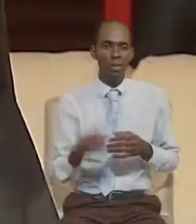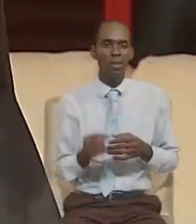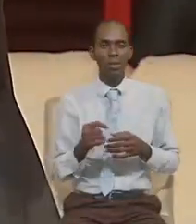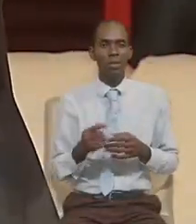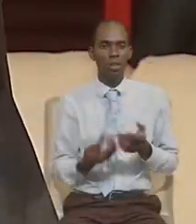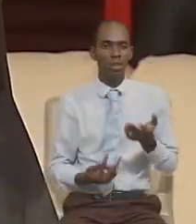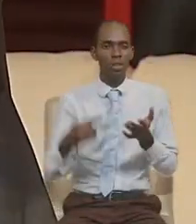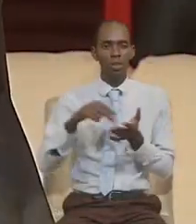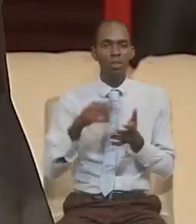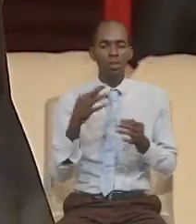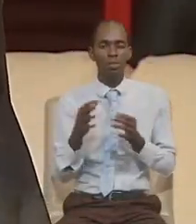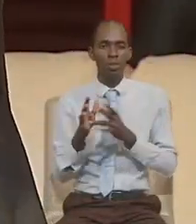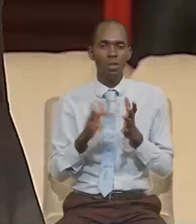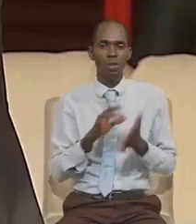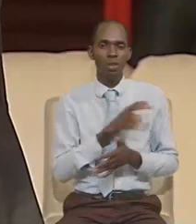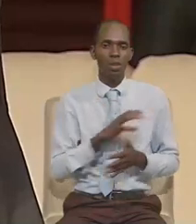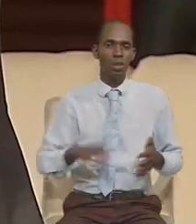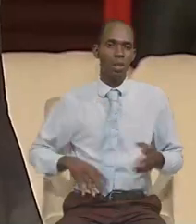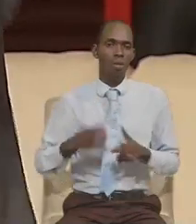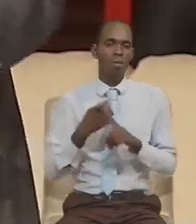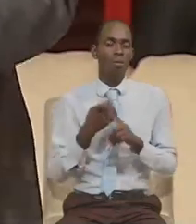les morts.